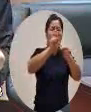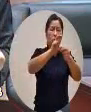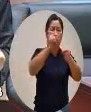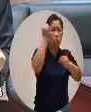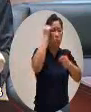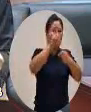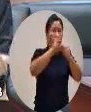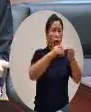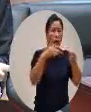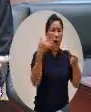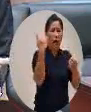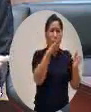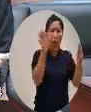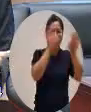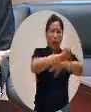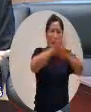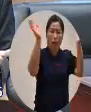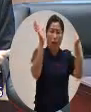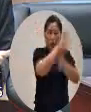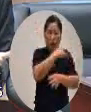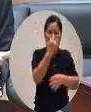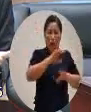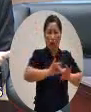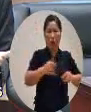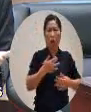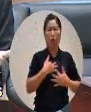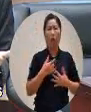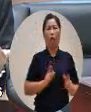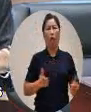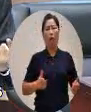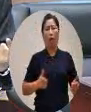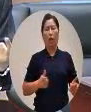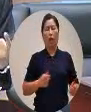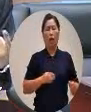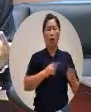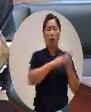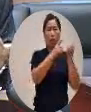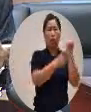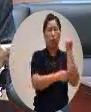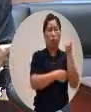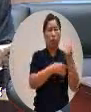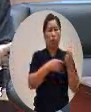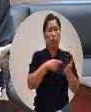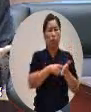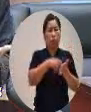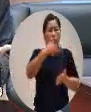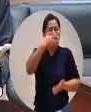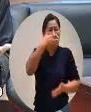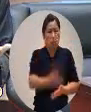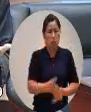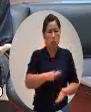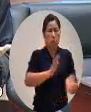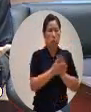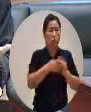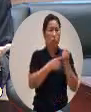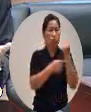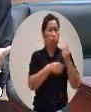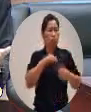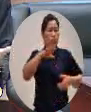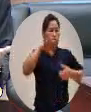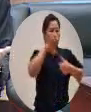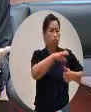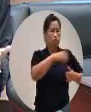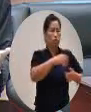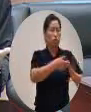地不是他們的然後呢現在法院敗訴之後財政局法院一定會強制執行啊那你